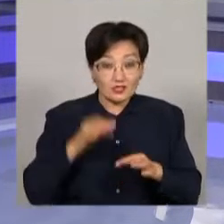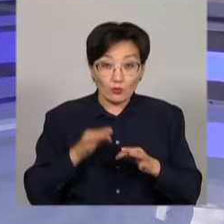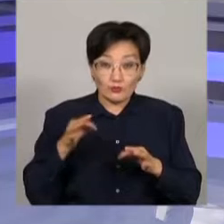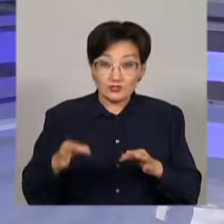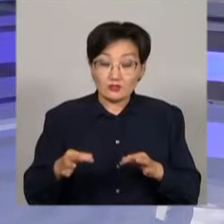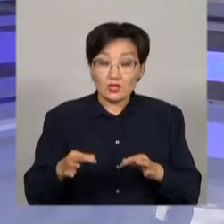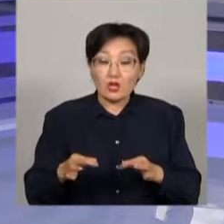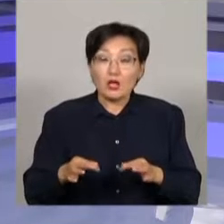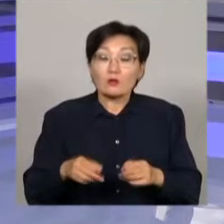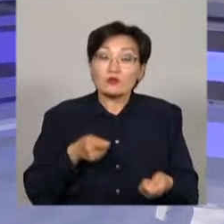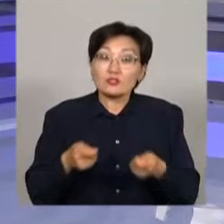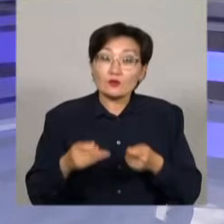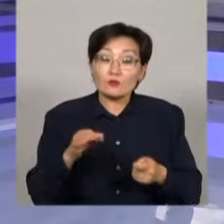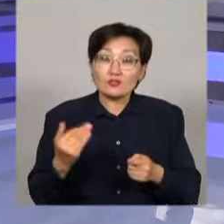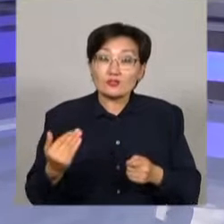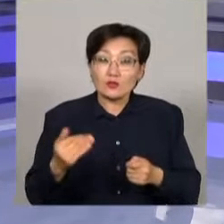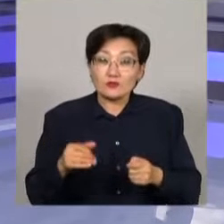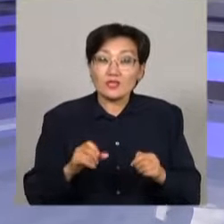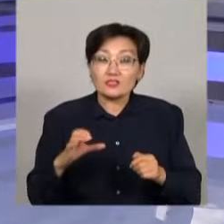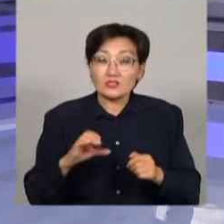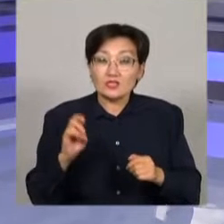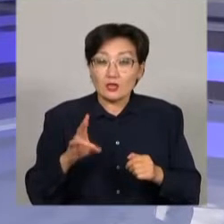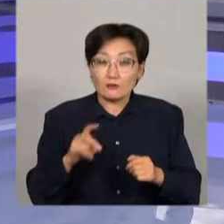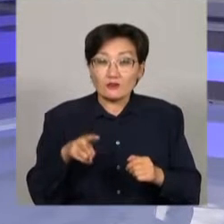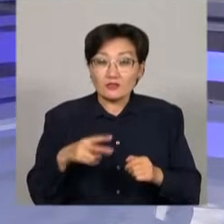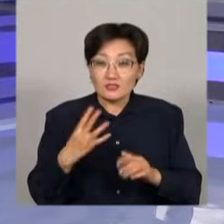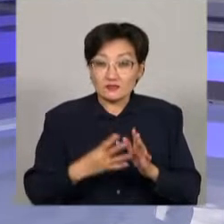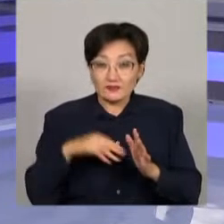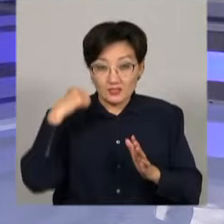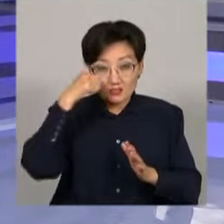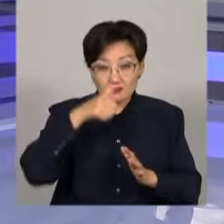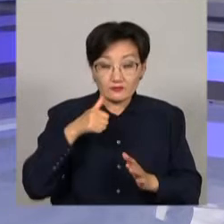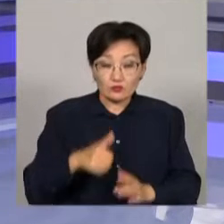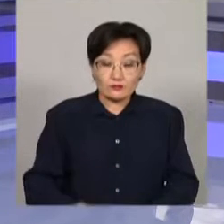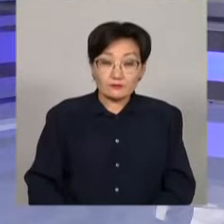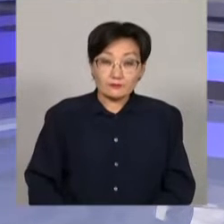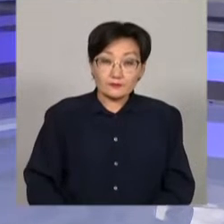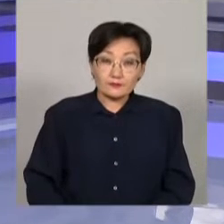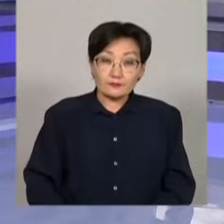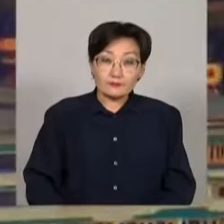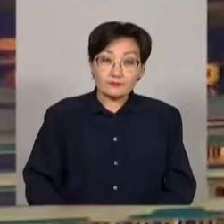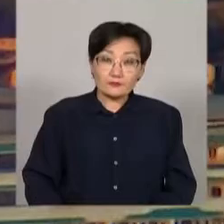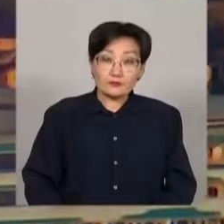области. Возглавлял он его с ноября 2019 года.